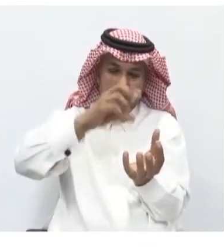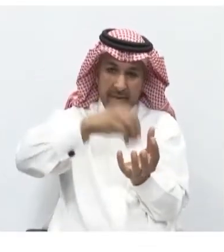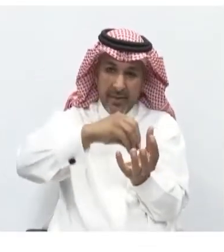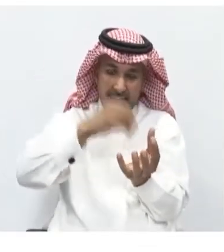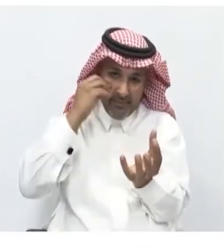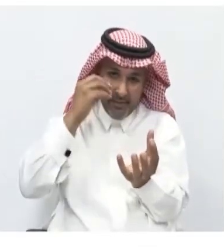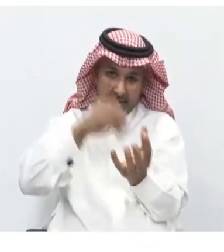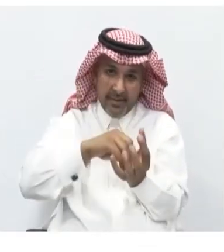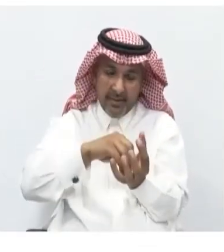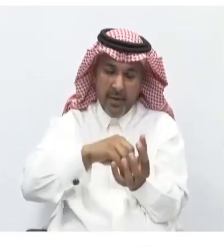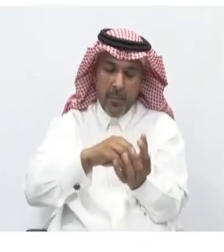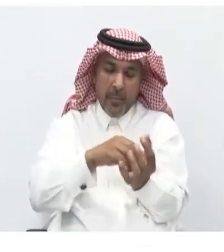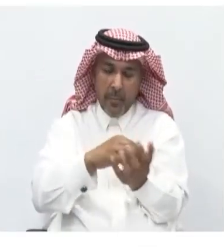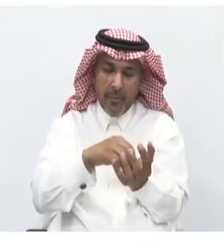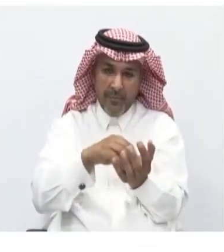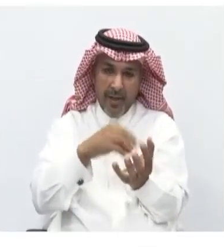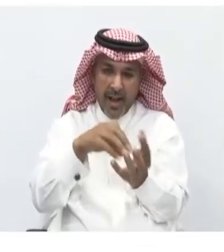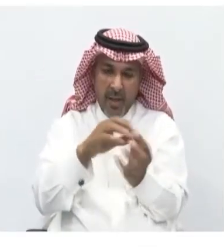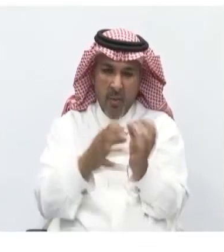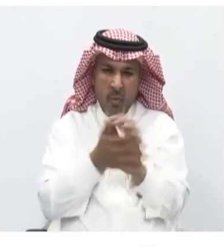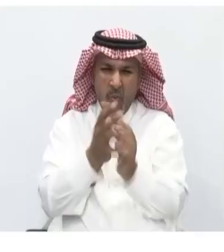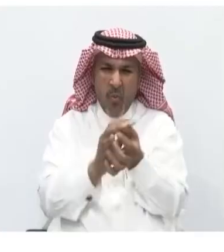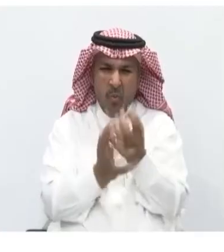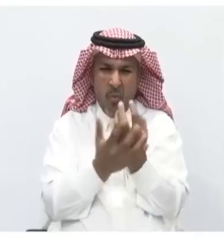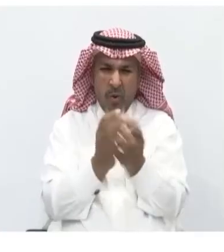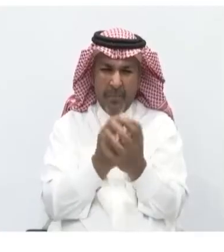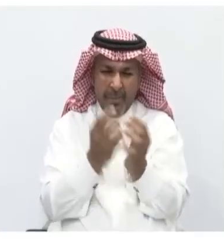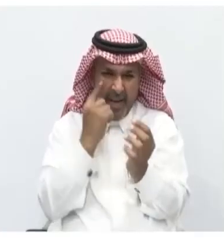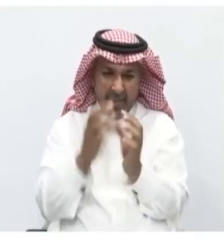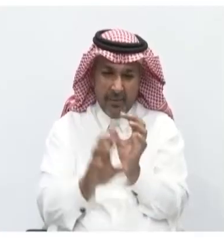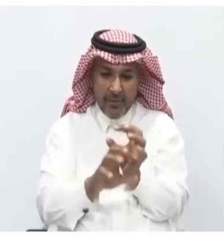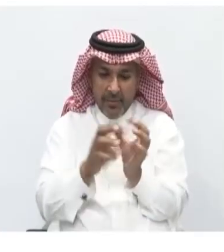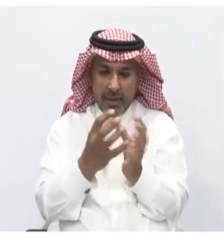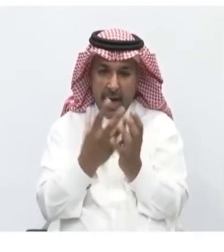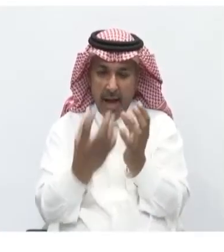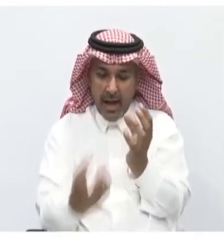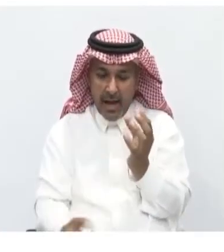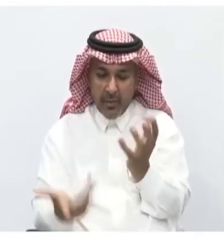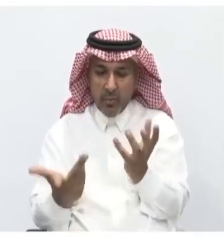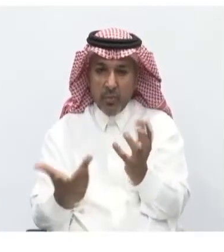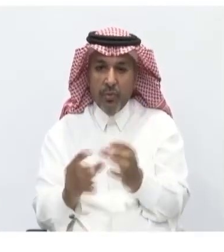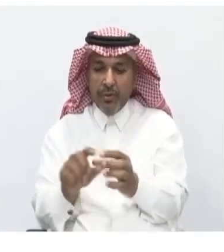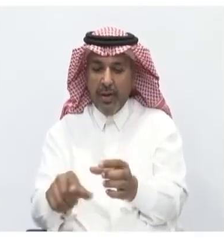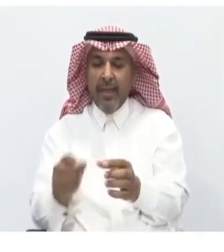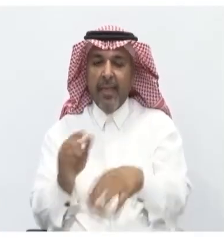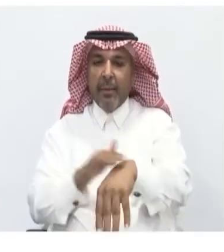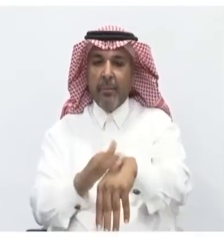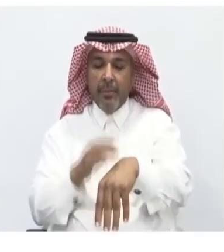جزيئين من اكسيد الحديد الثلاثي وهنا الناتج النهائي